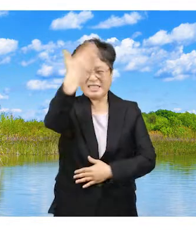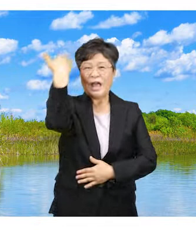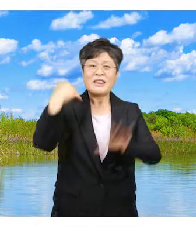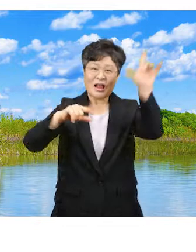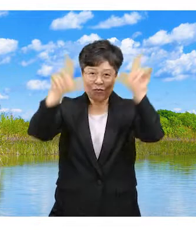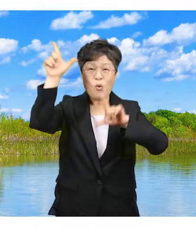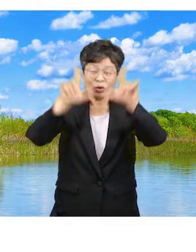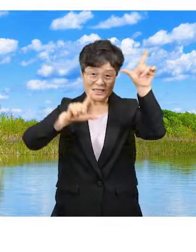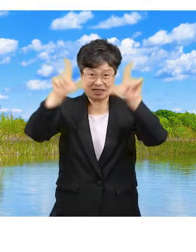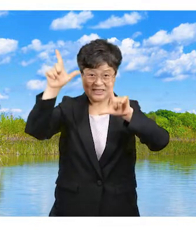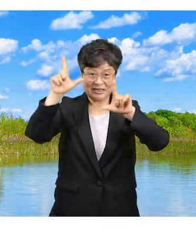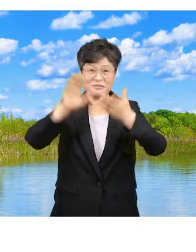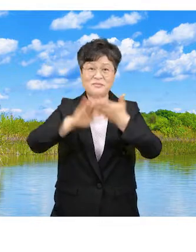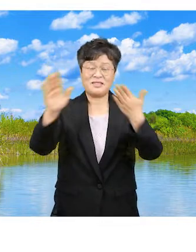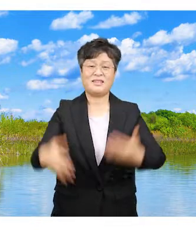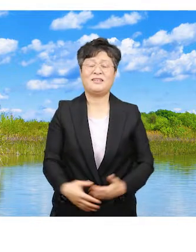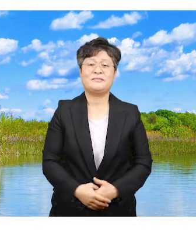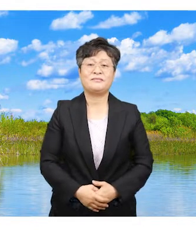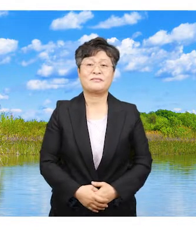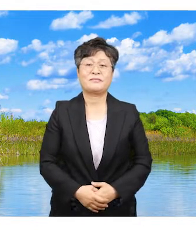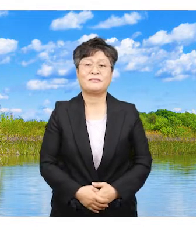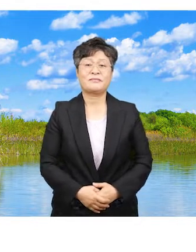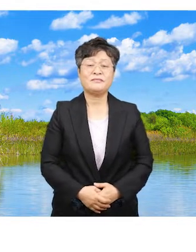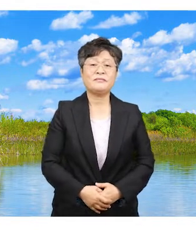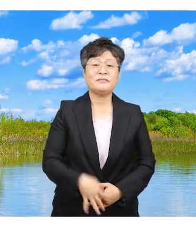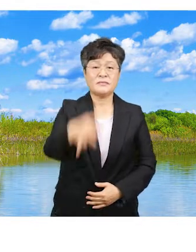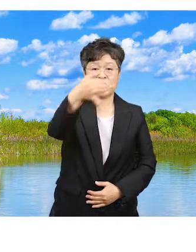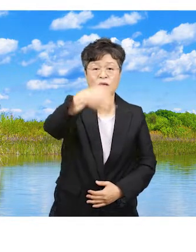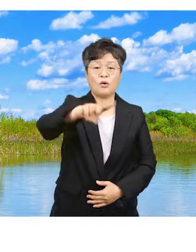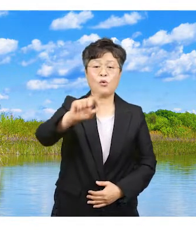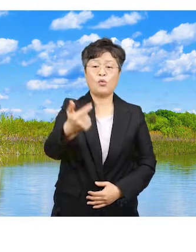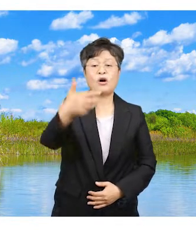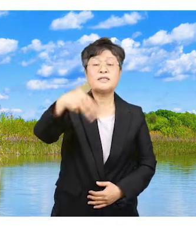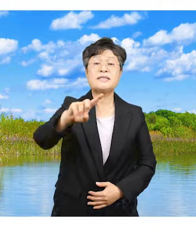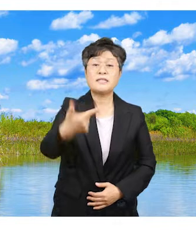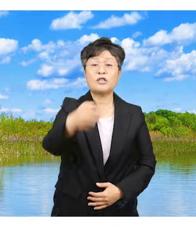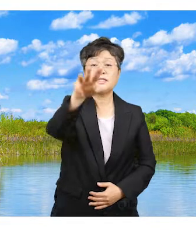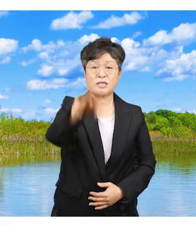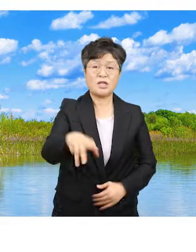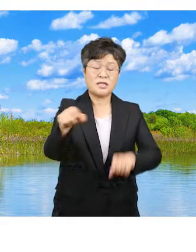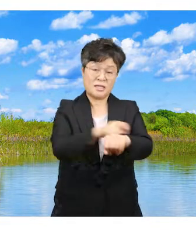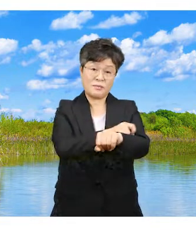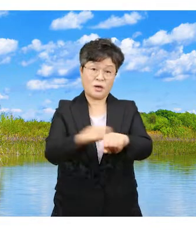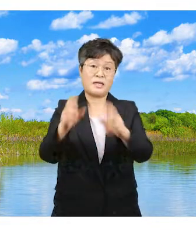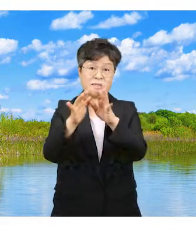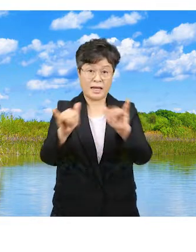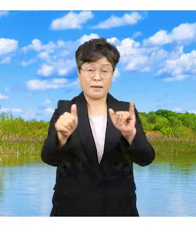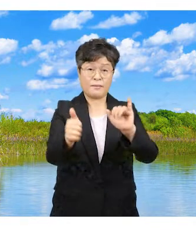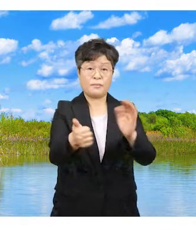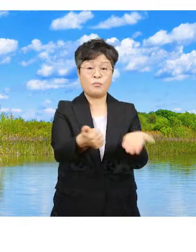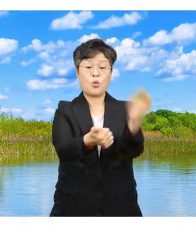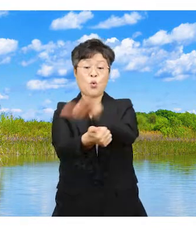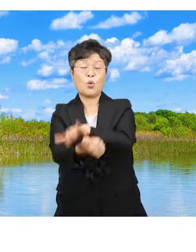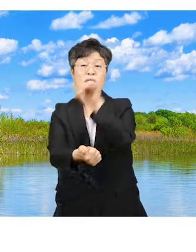모습을 여러분은 보실 수 있을 겁니다. 이 원천천에 특별한 분의 묘소가